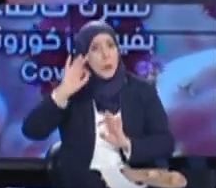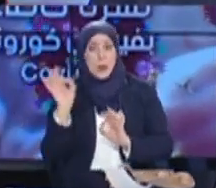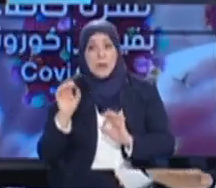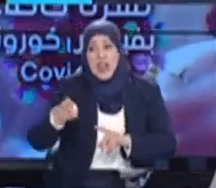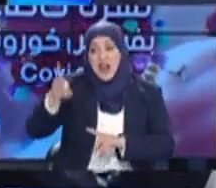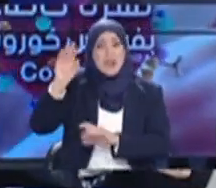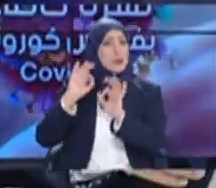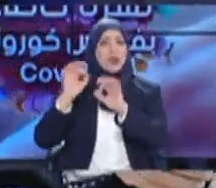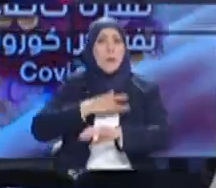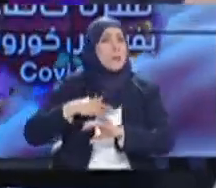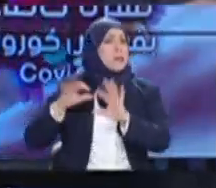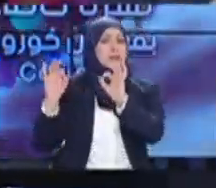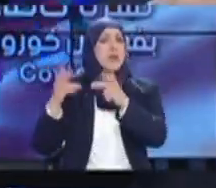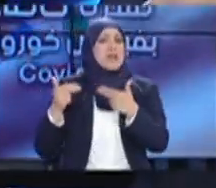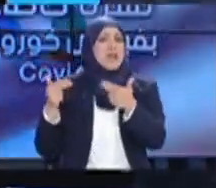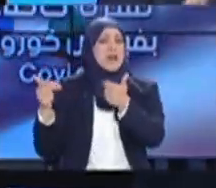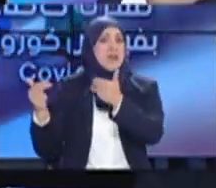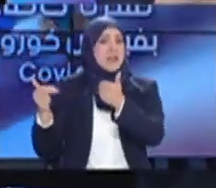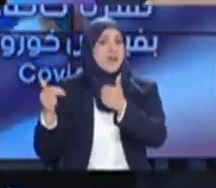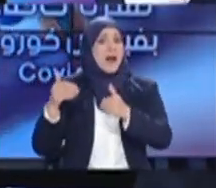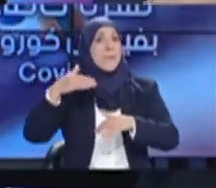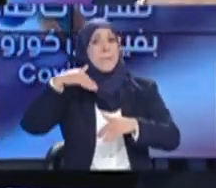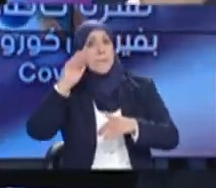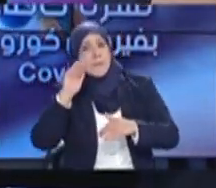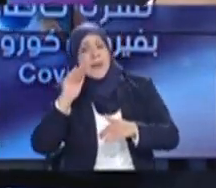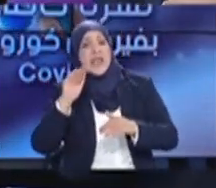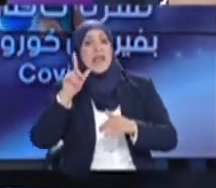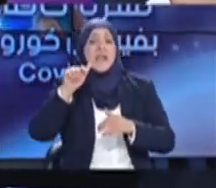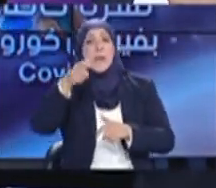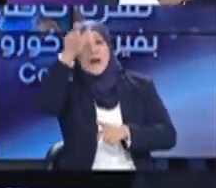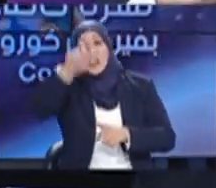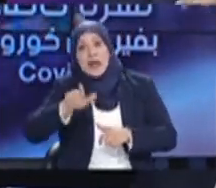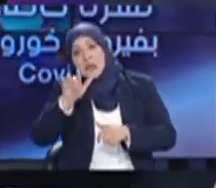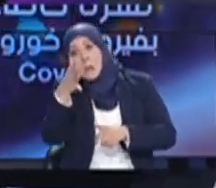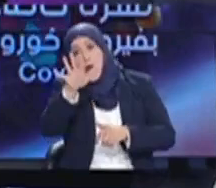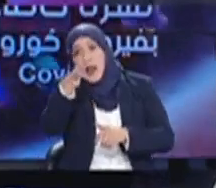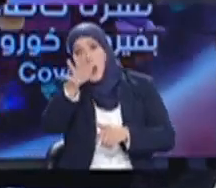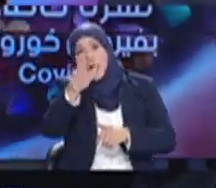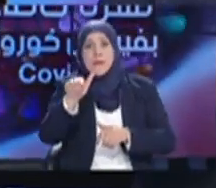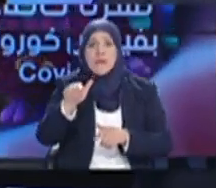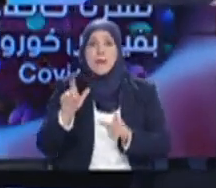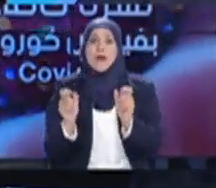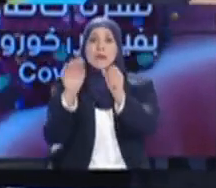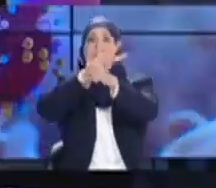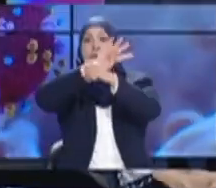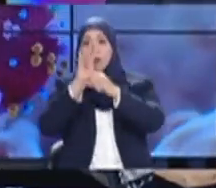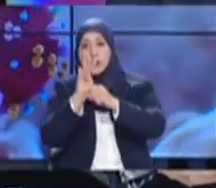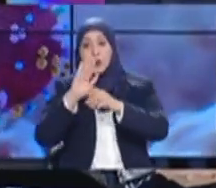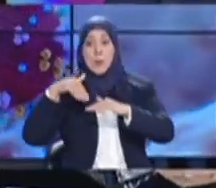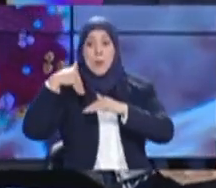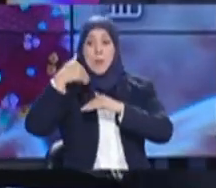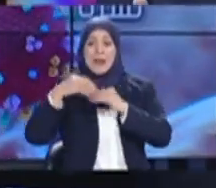مرضى والنسبه الضعيفه اللي فيهم اللي ربما حامله الفيروس والا قاعد في البيريود دانكوباسيون وباش